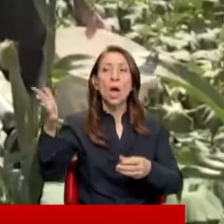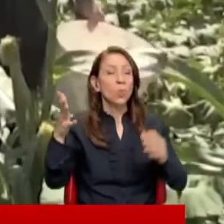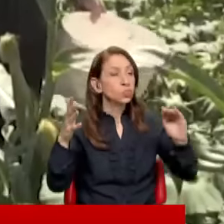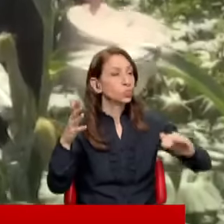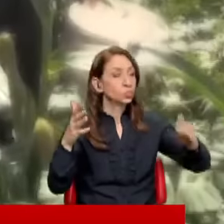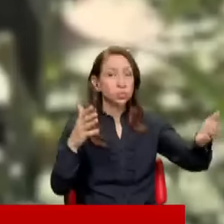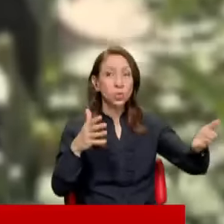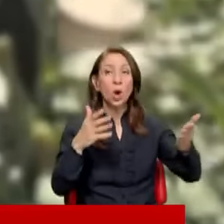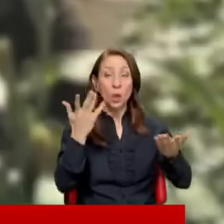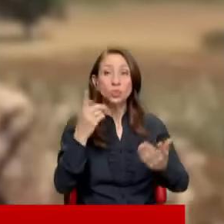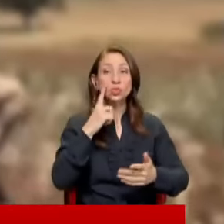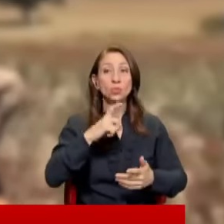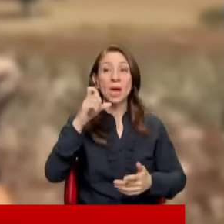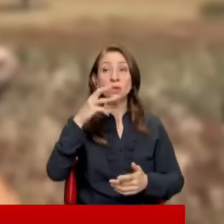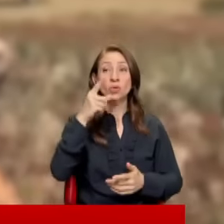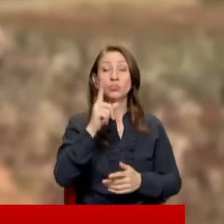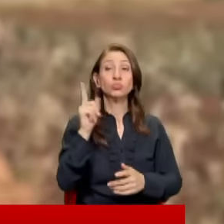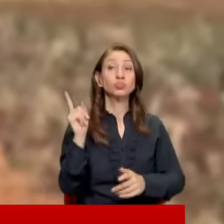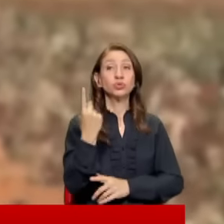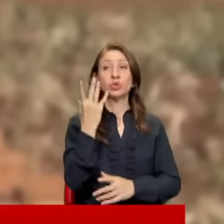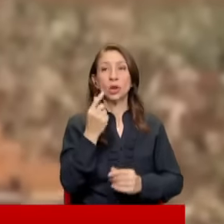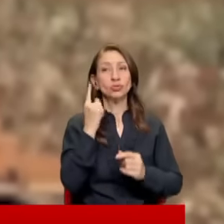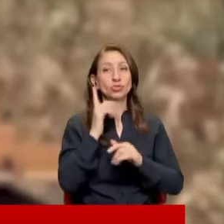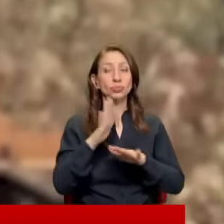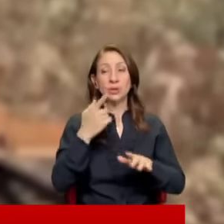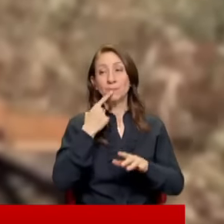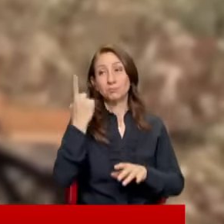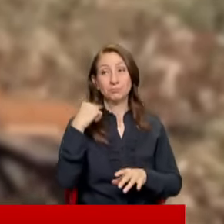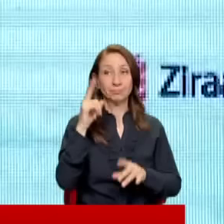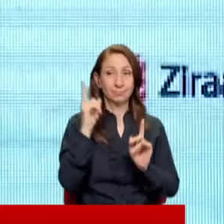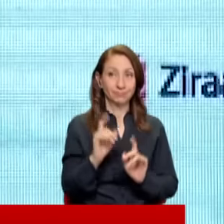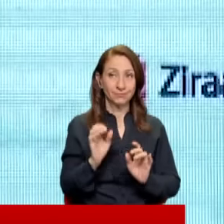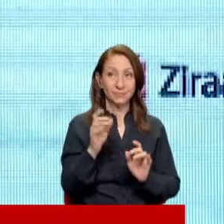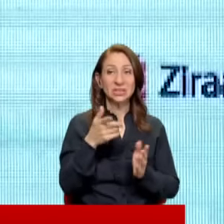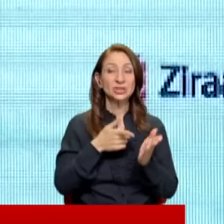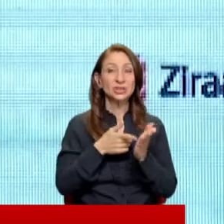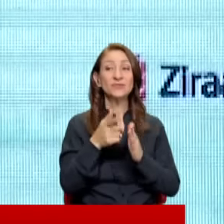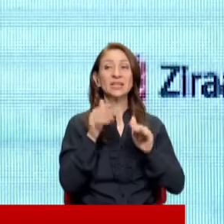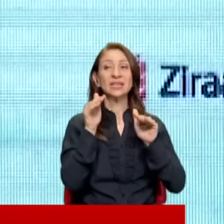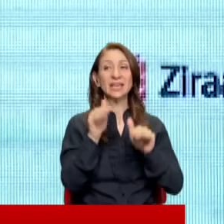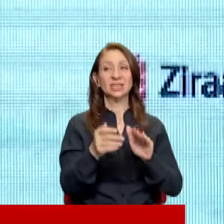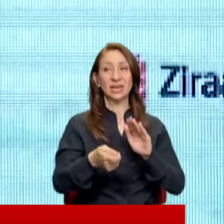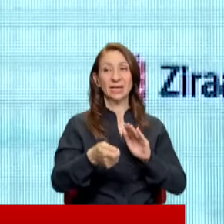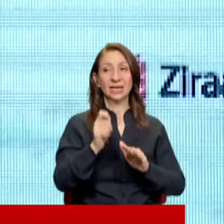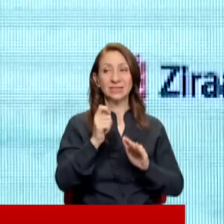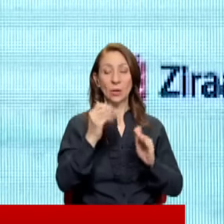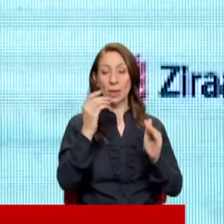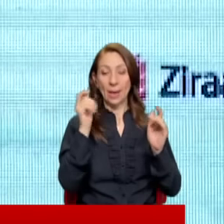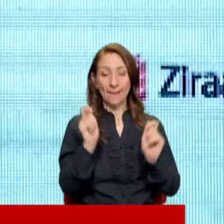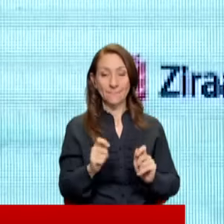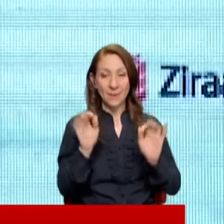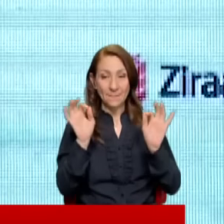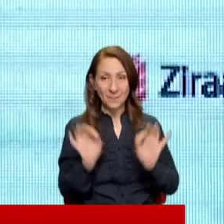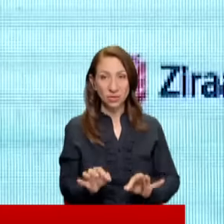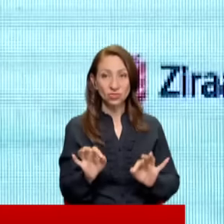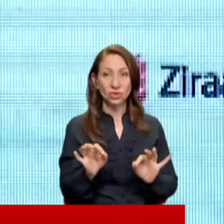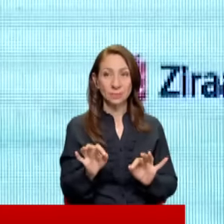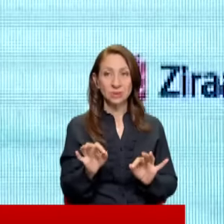diyor Çiftçi Oysa Cumhurbaşkanı Erdoğan Müjde diyerek duyurmuştu geçen yılın başında çiftçi destek kredisini uygulamaya